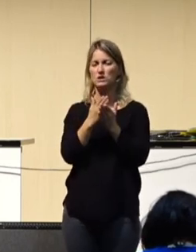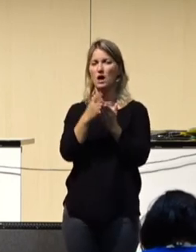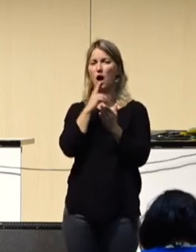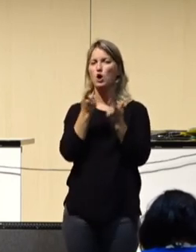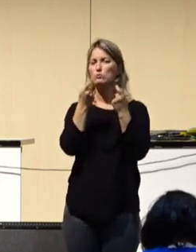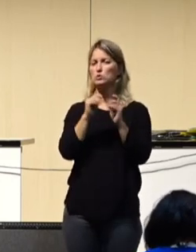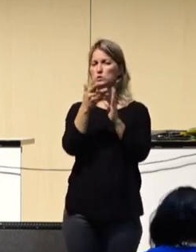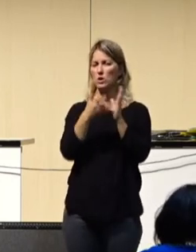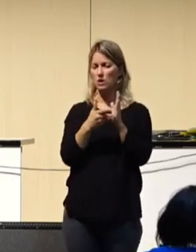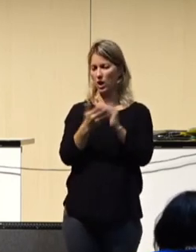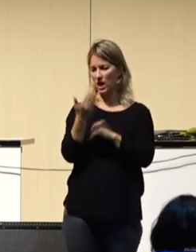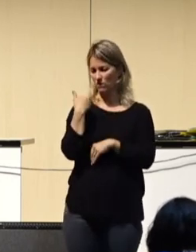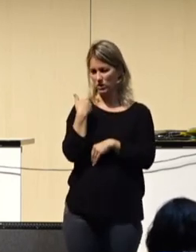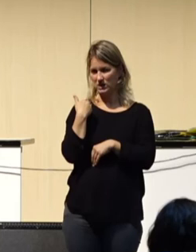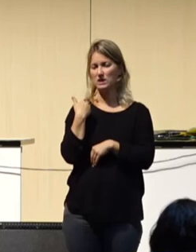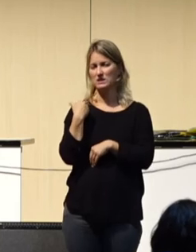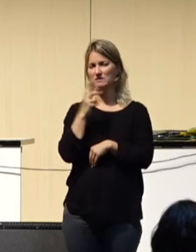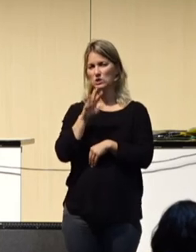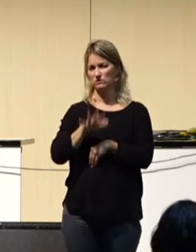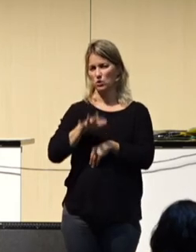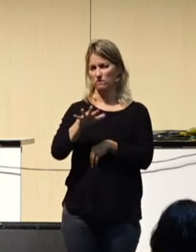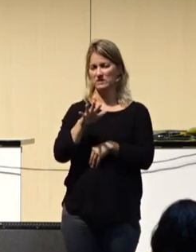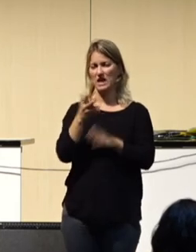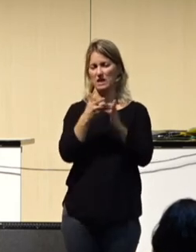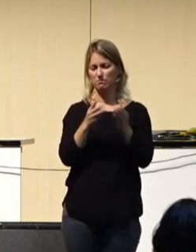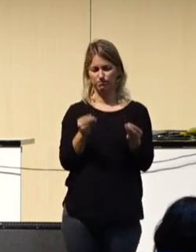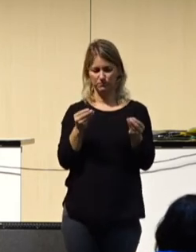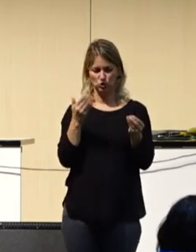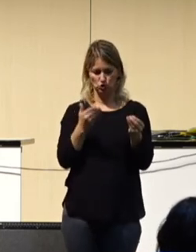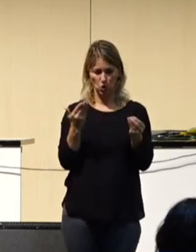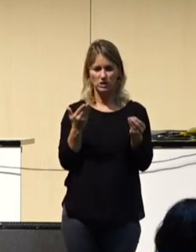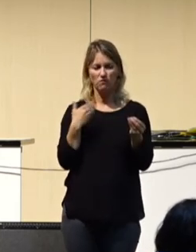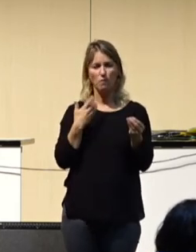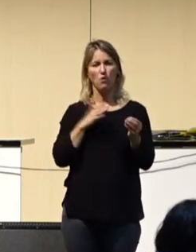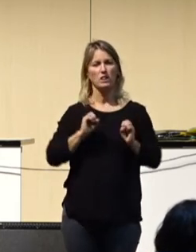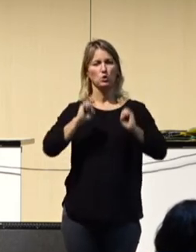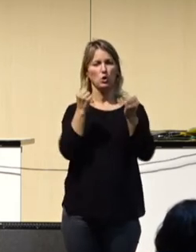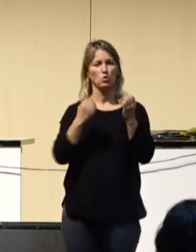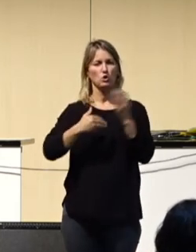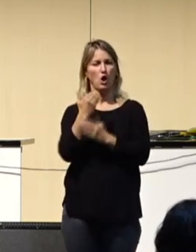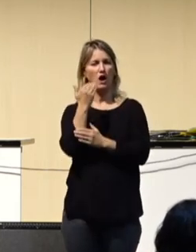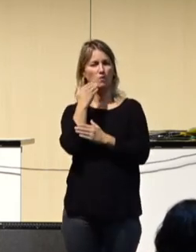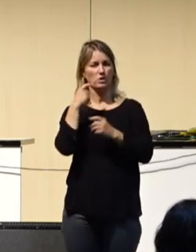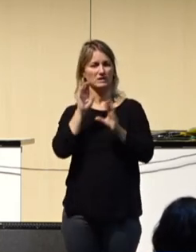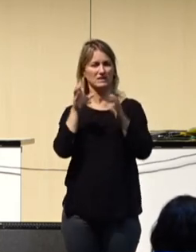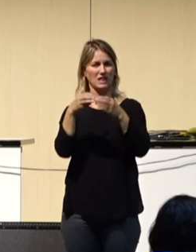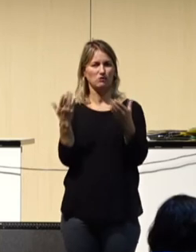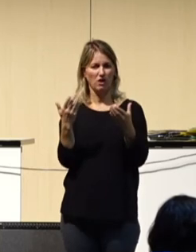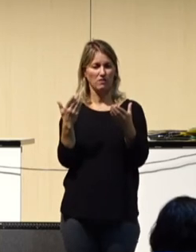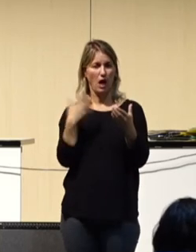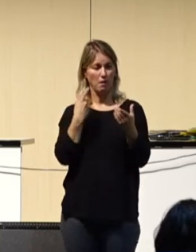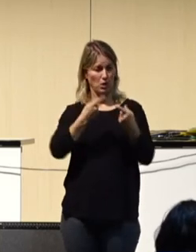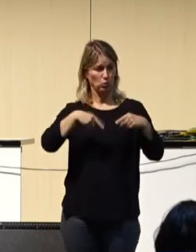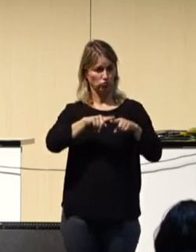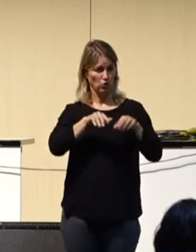aus 72 aus 15. Mal dargelegt zur Gründung einer kommunalen Wohnungsgesellschaft. Also wir haben alle geprüft und die Grundstücke, die erfasst